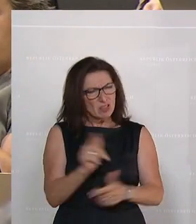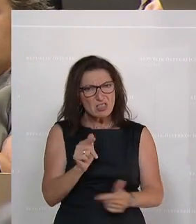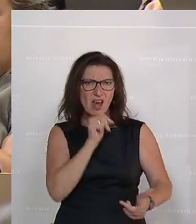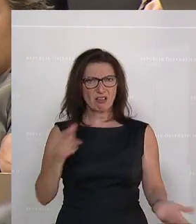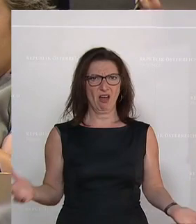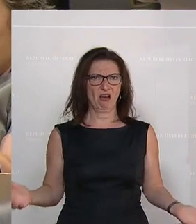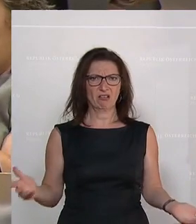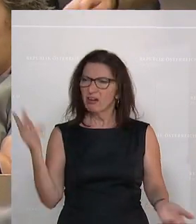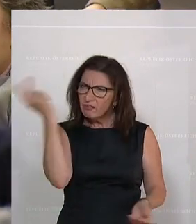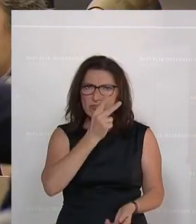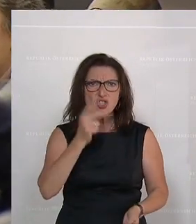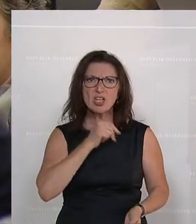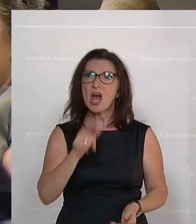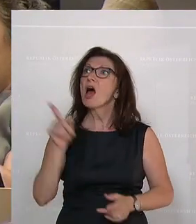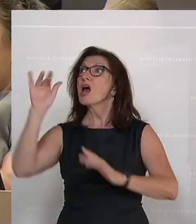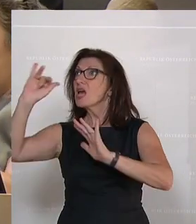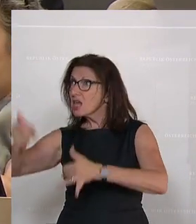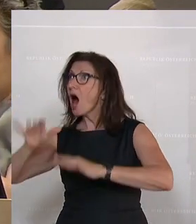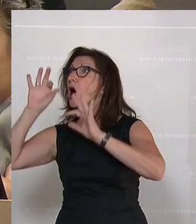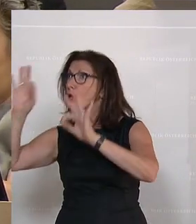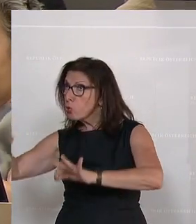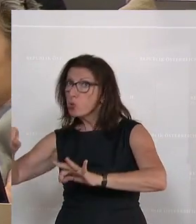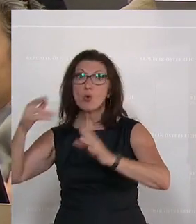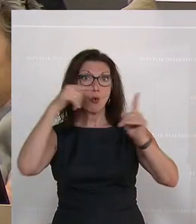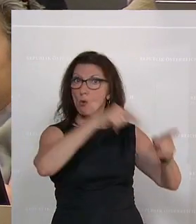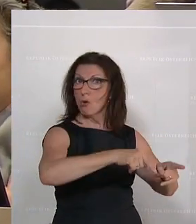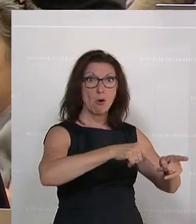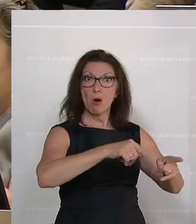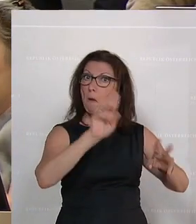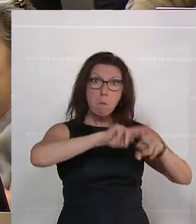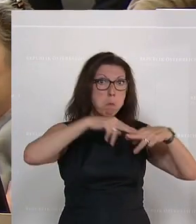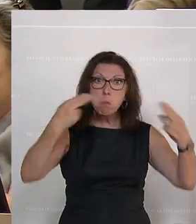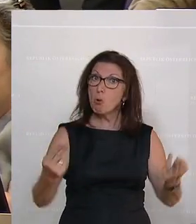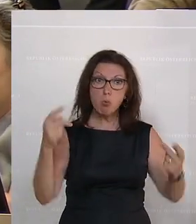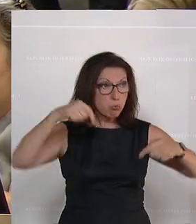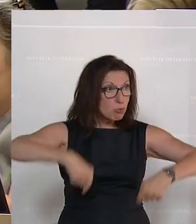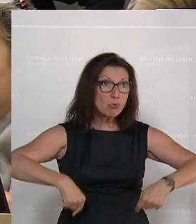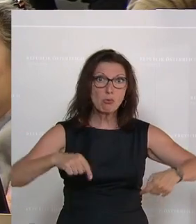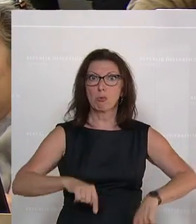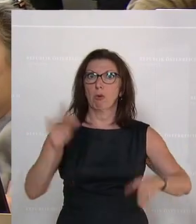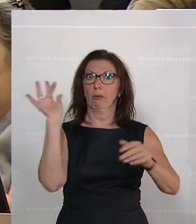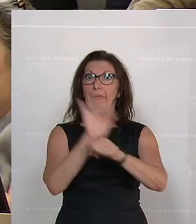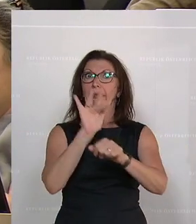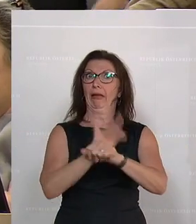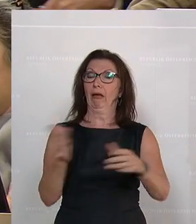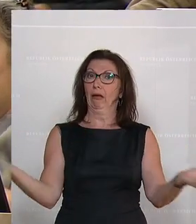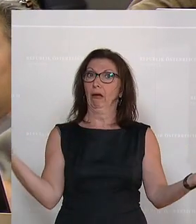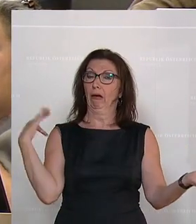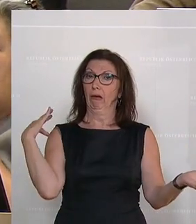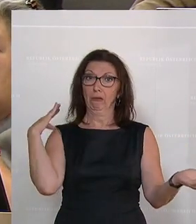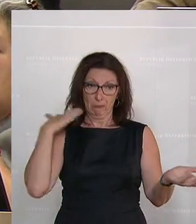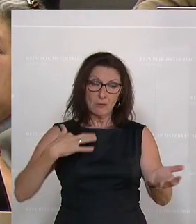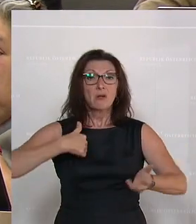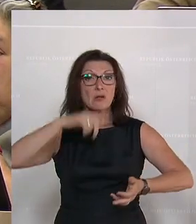mensch verstehen warum man in wien das feiert und enttäuscht ist und hier auf bundesebene dennis und ich weiß